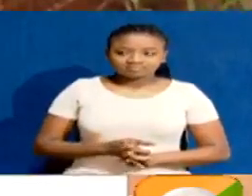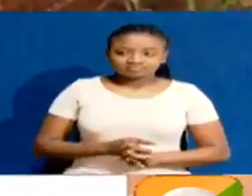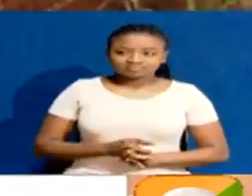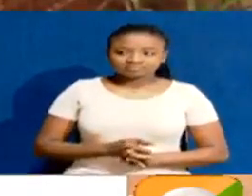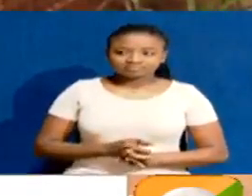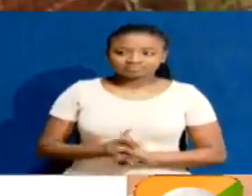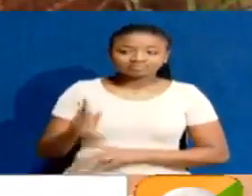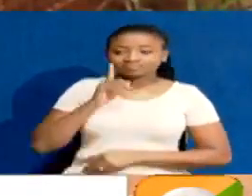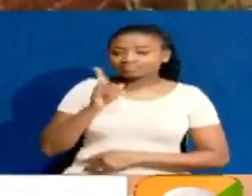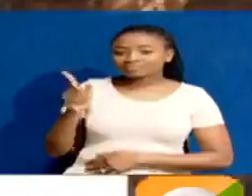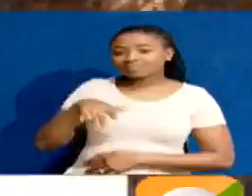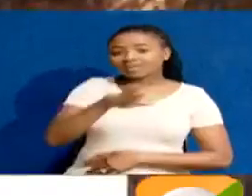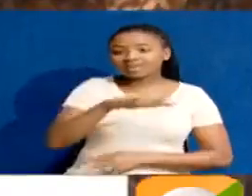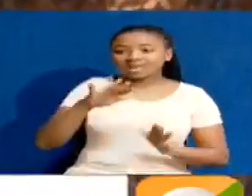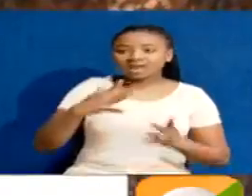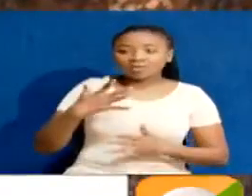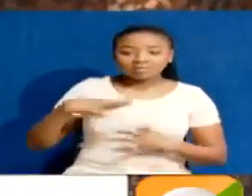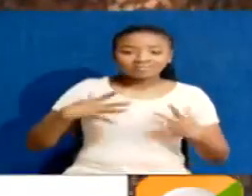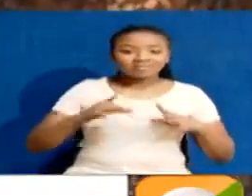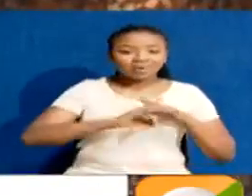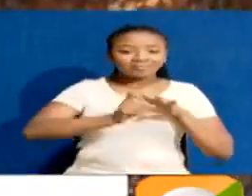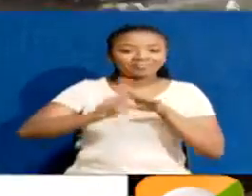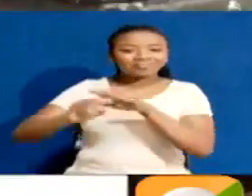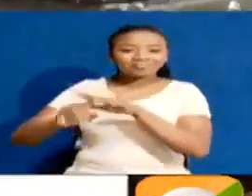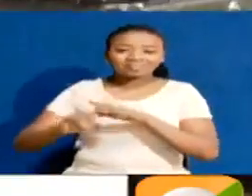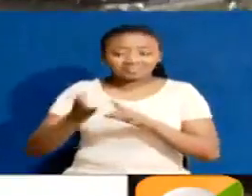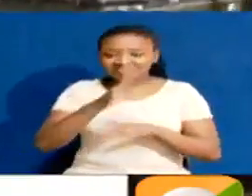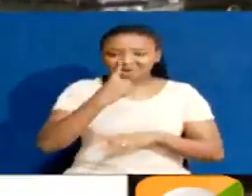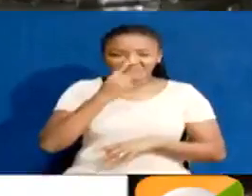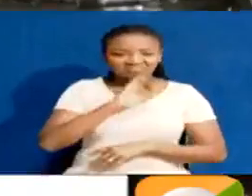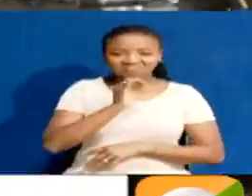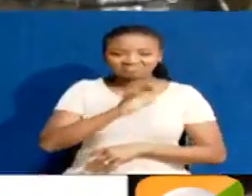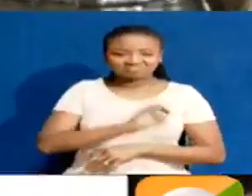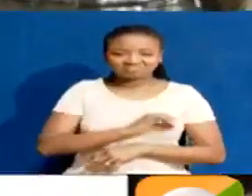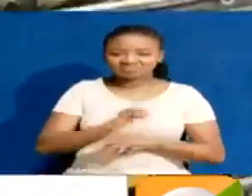unapopakana na makazi haya ambayo wenyeji wametoweka tangu siku hiyo.